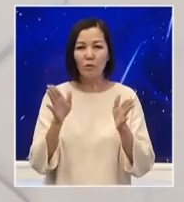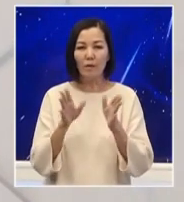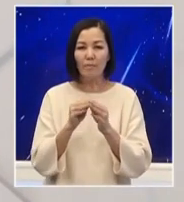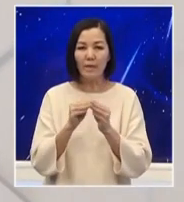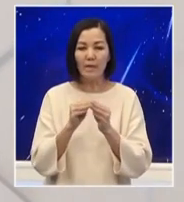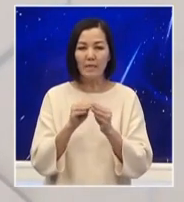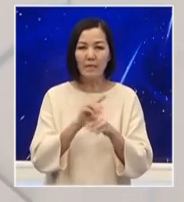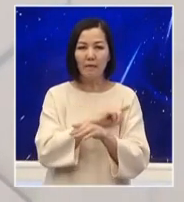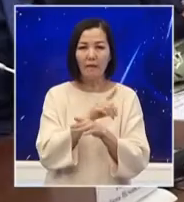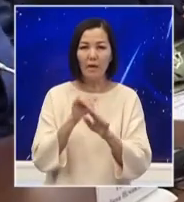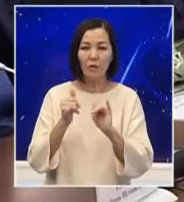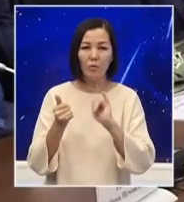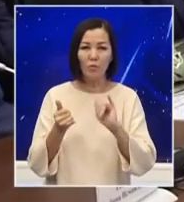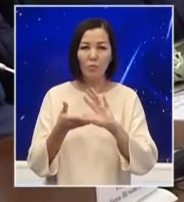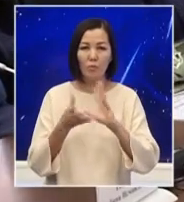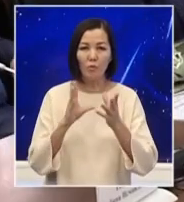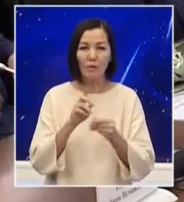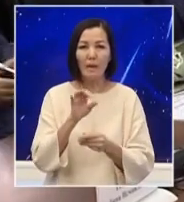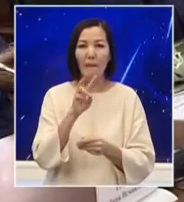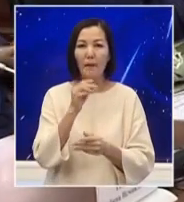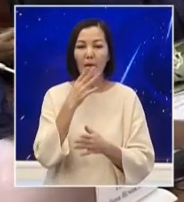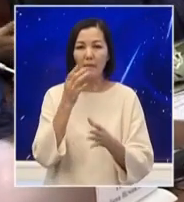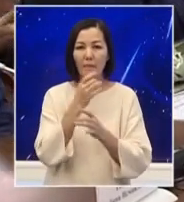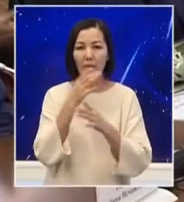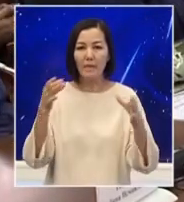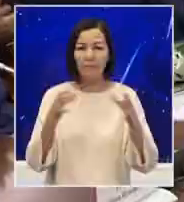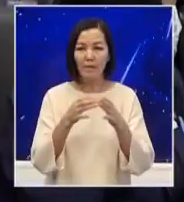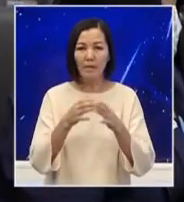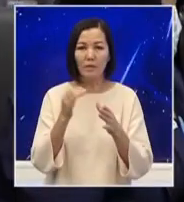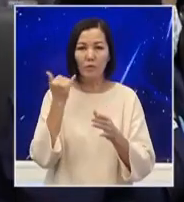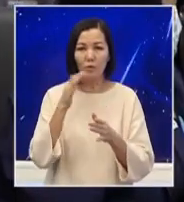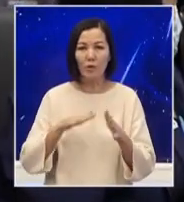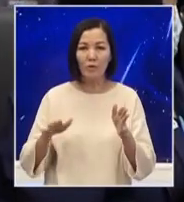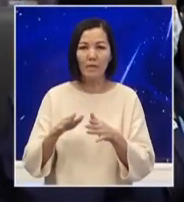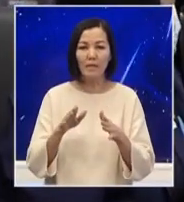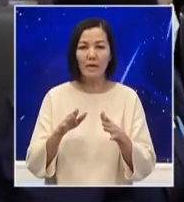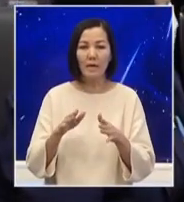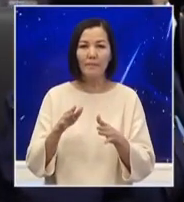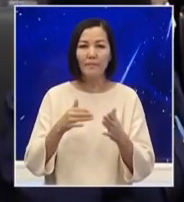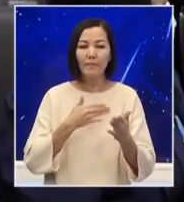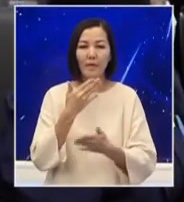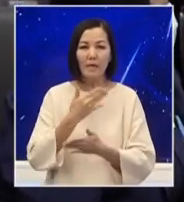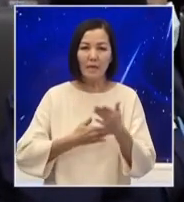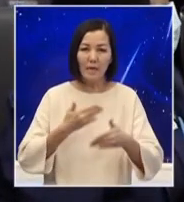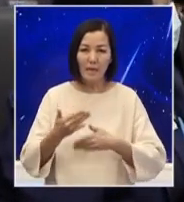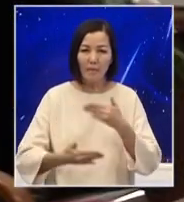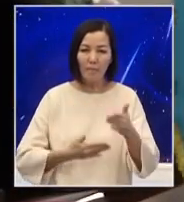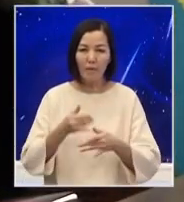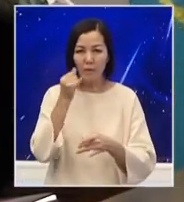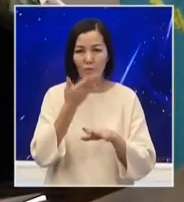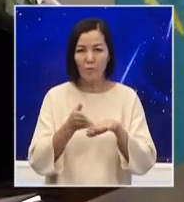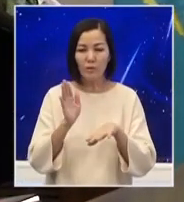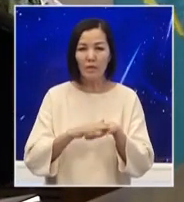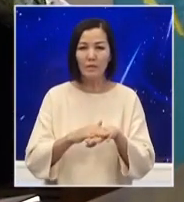бірлікті нығайту бағыты бойынша Балқария этномәдени бірлестігі. Тағы Ұйғыр ауданындағы қимыл қозғалысы мен кем мүгедектер қоғамы